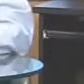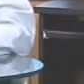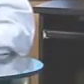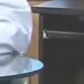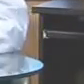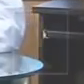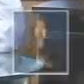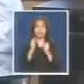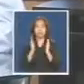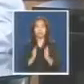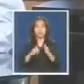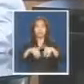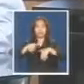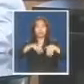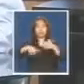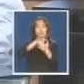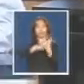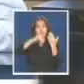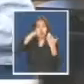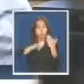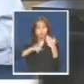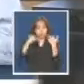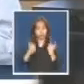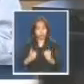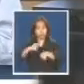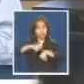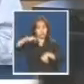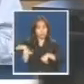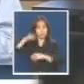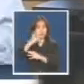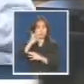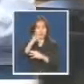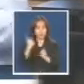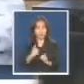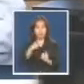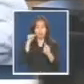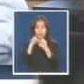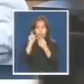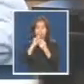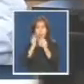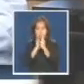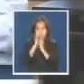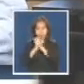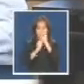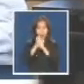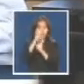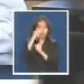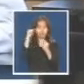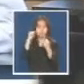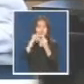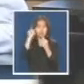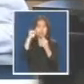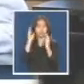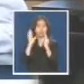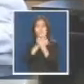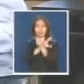วัสดีครับพี่น้องประชาชนที่เคารพรักทุกท่านครับคงไม่สายเกินไปนะครับที่จะกล่าวสวัสดีปีใหม่แล้วก็ในช่วงระยะเวลา 3-4 วัน